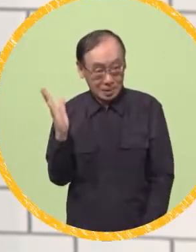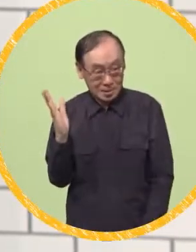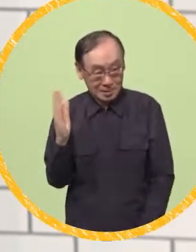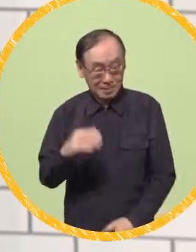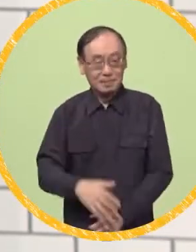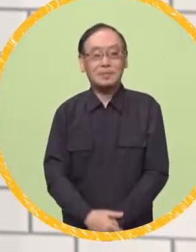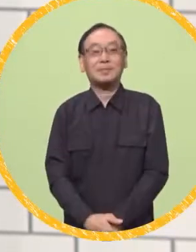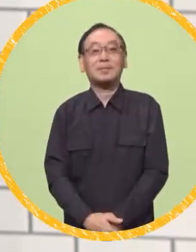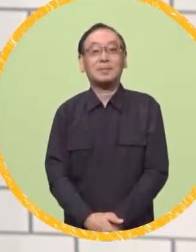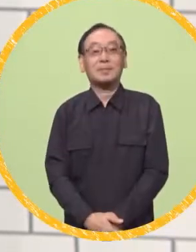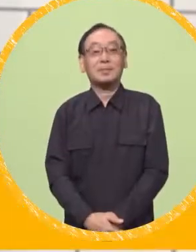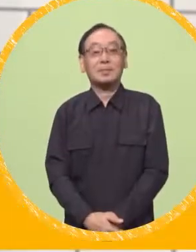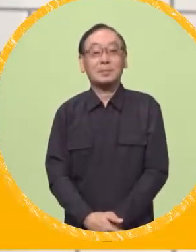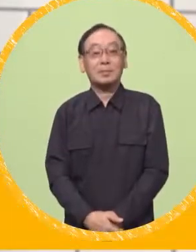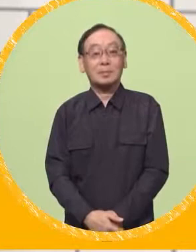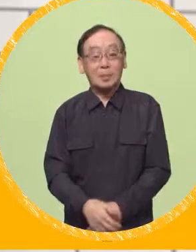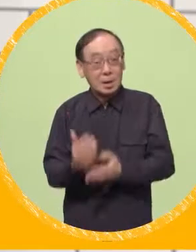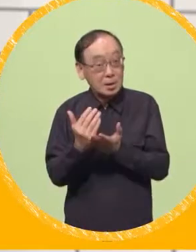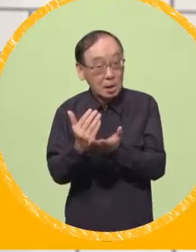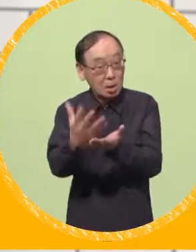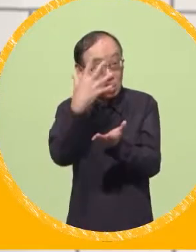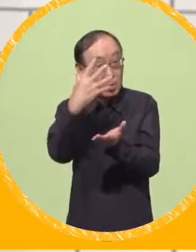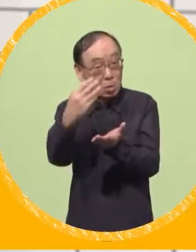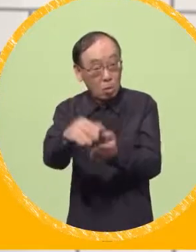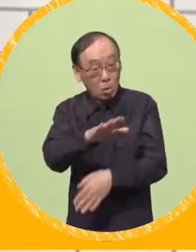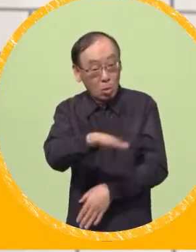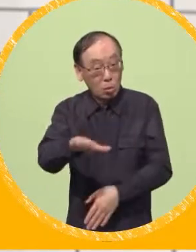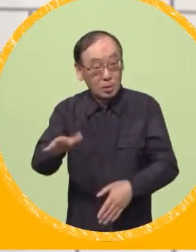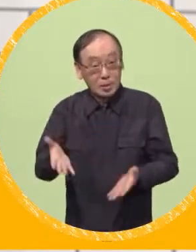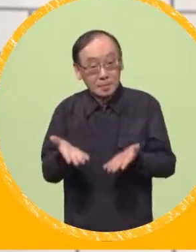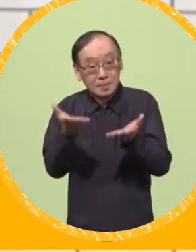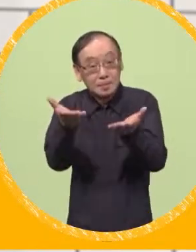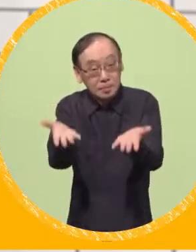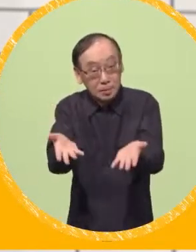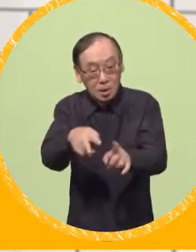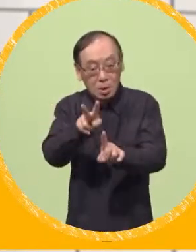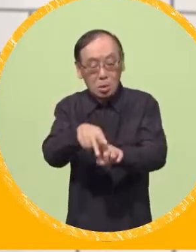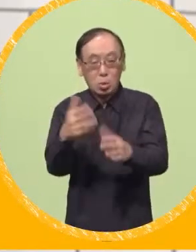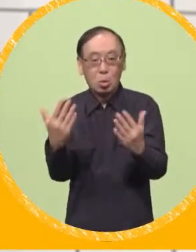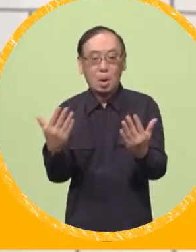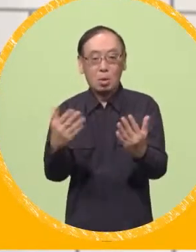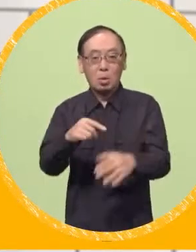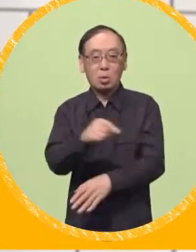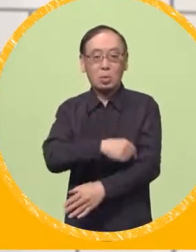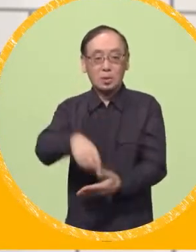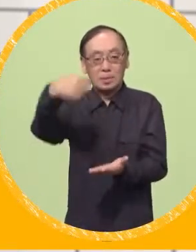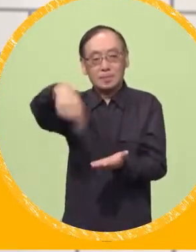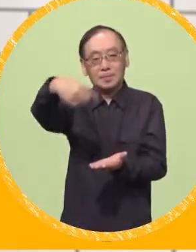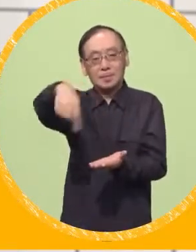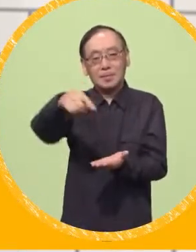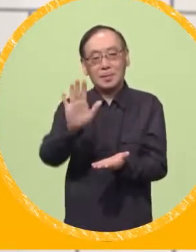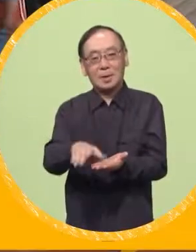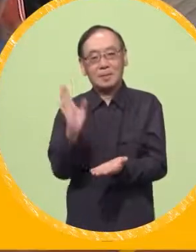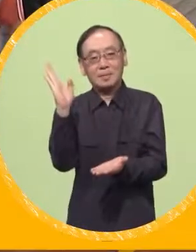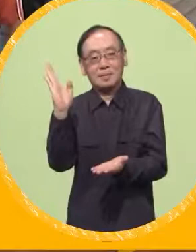じゃじゃんジョンセーリングの魅力を子どもたちへ小学校で特別授業開催